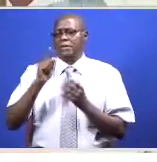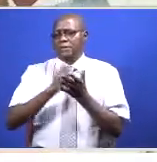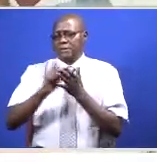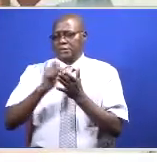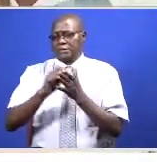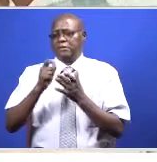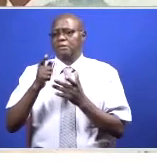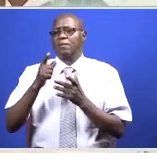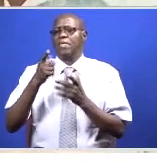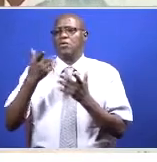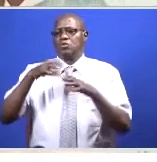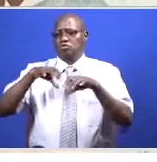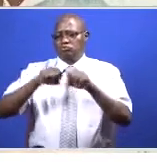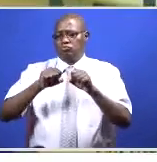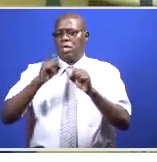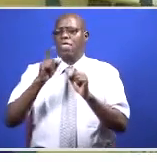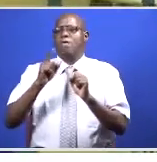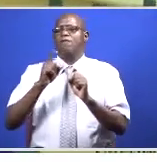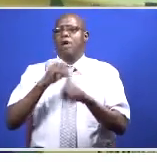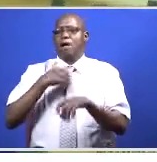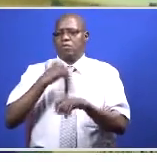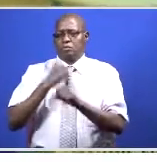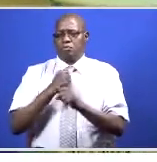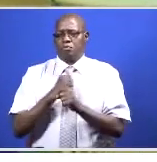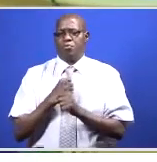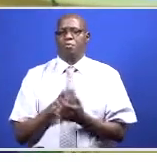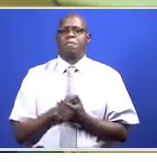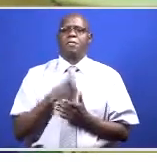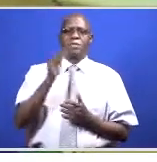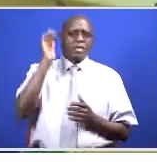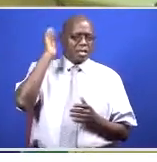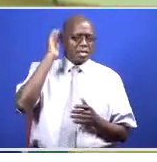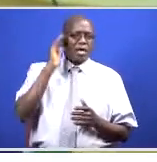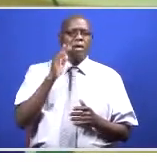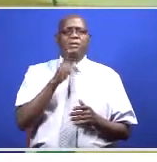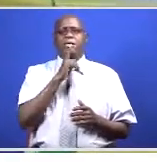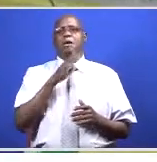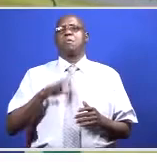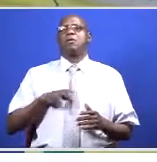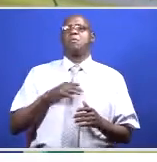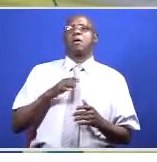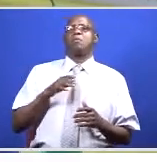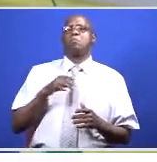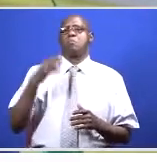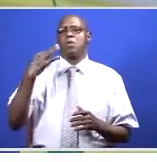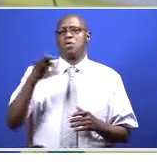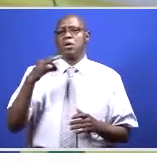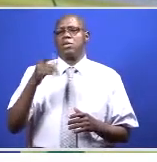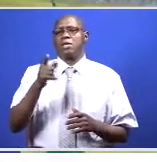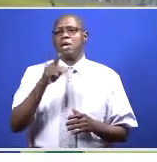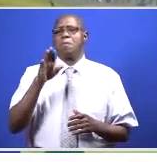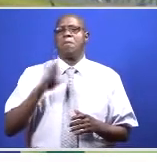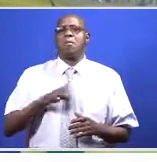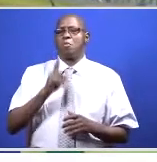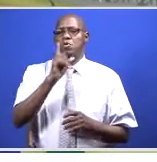he takes the top job, will be women. Walisikia tukisema mama mboga, wakachanganyikiwa wakasema mama moja.